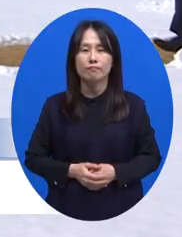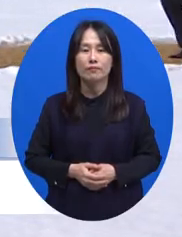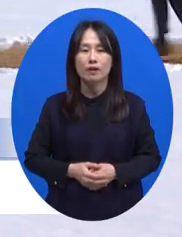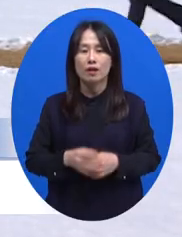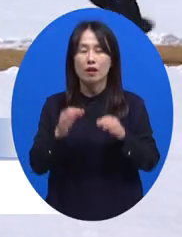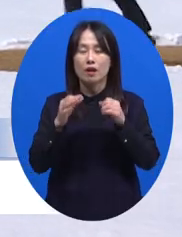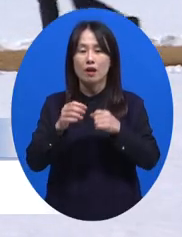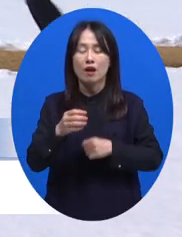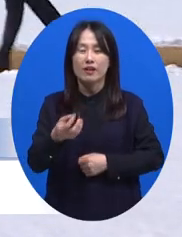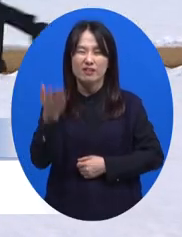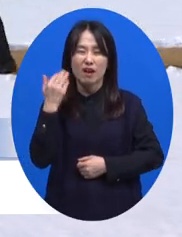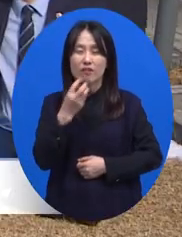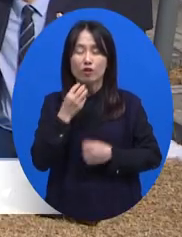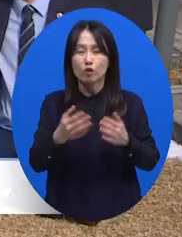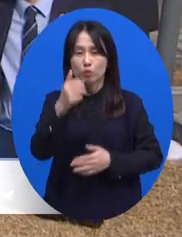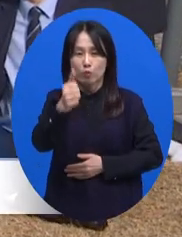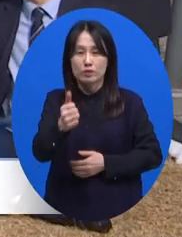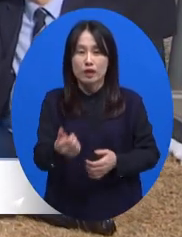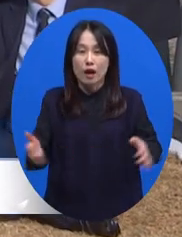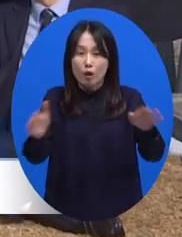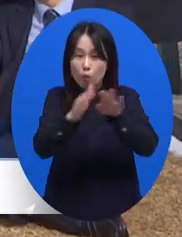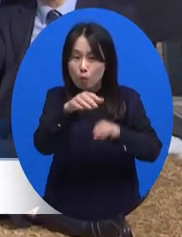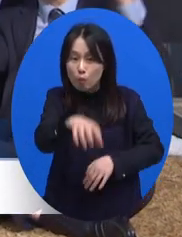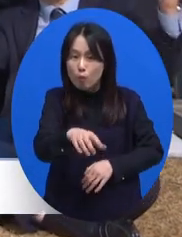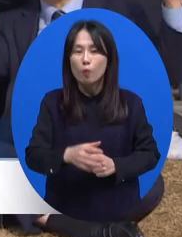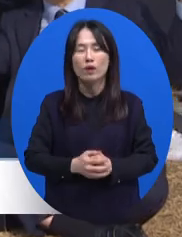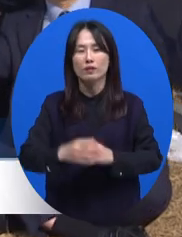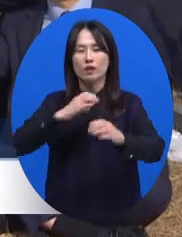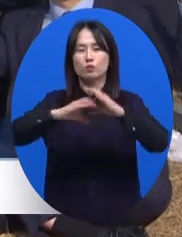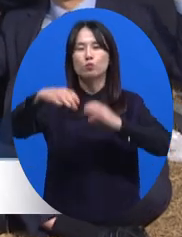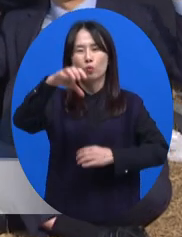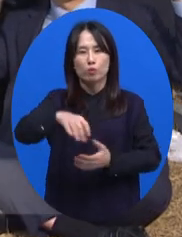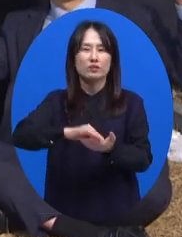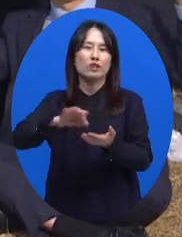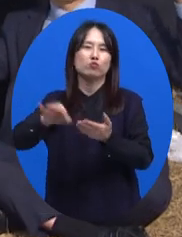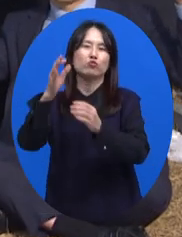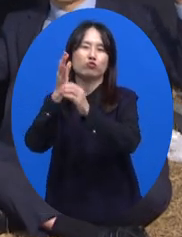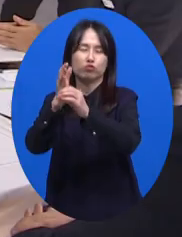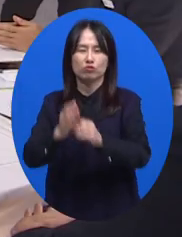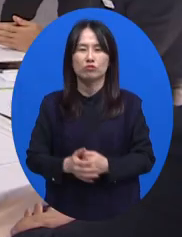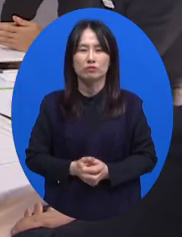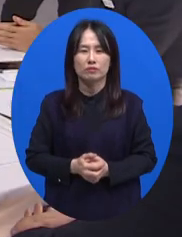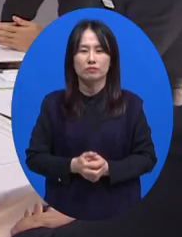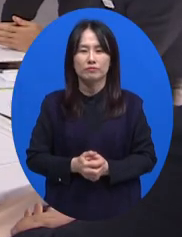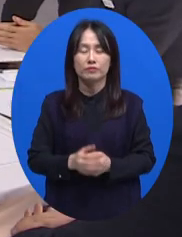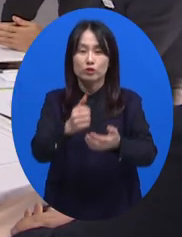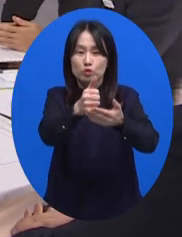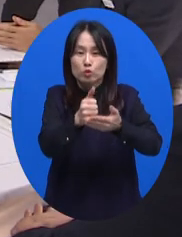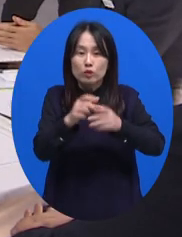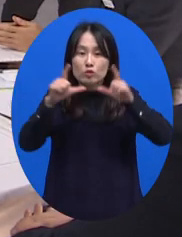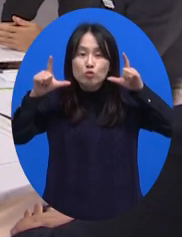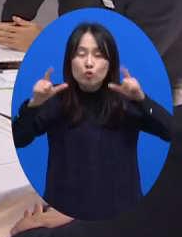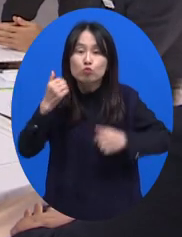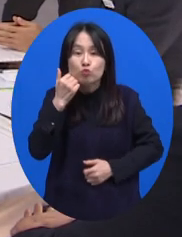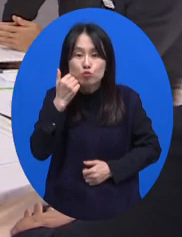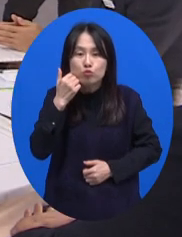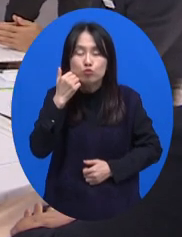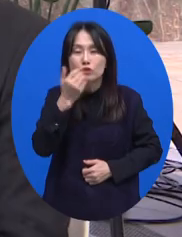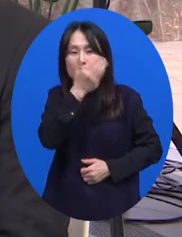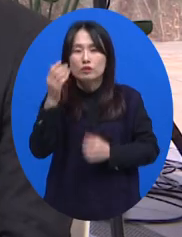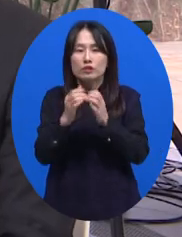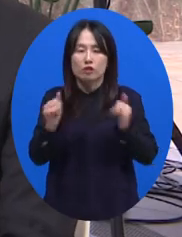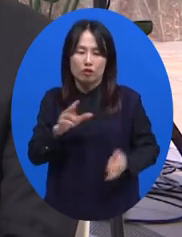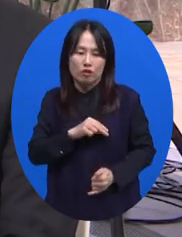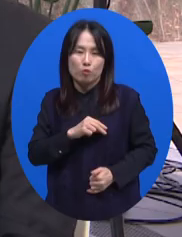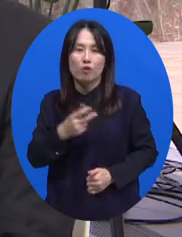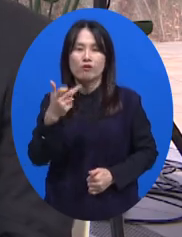옛 경기도지사 공관. 민선 8기 경기도는 소통 창구로 쓰고 있습니다. 이날 초대된 주인공은 도의회